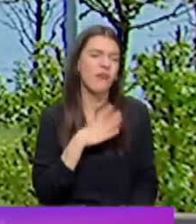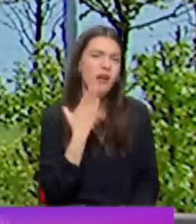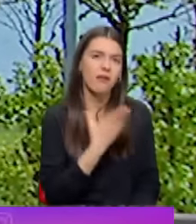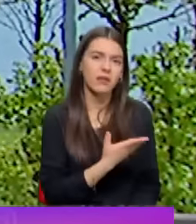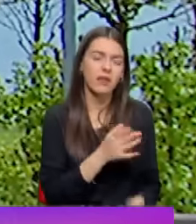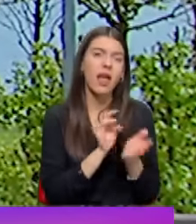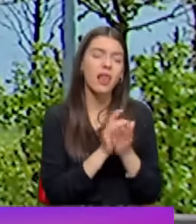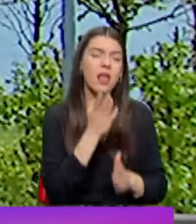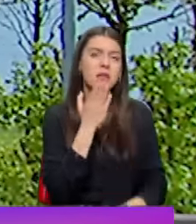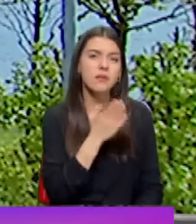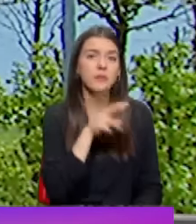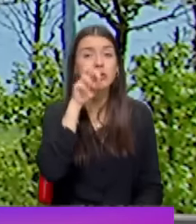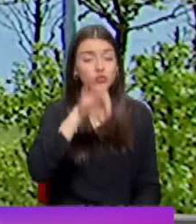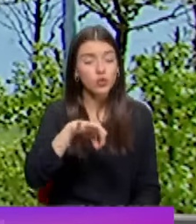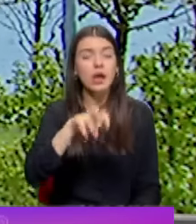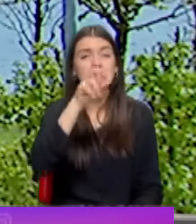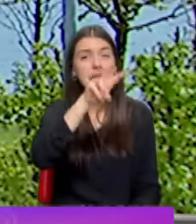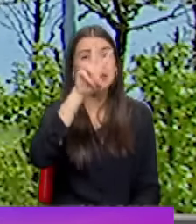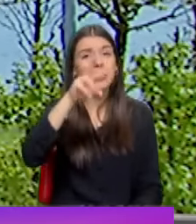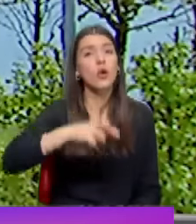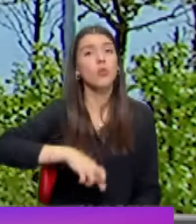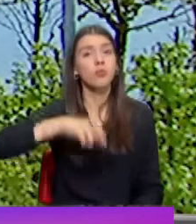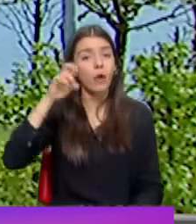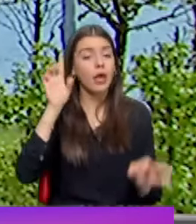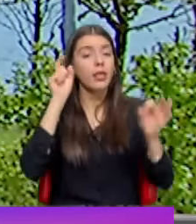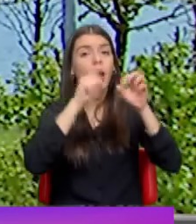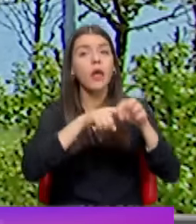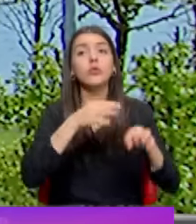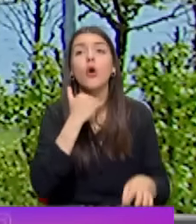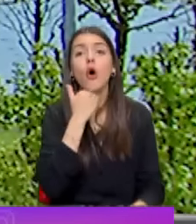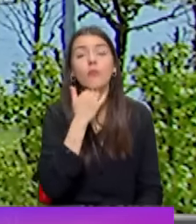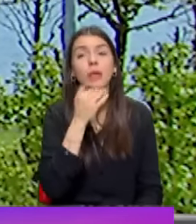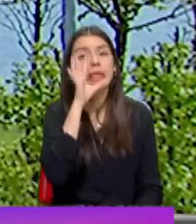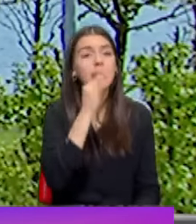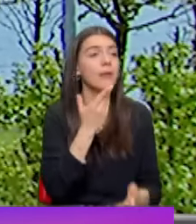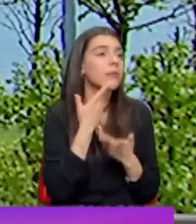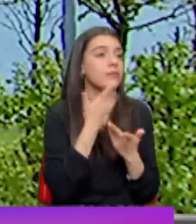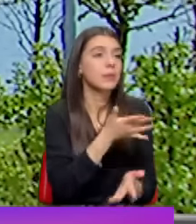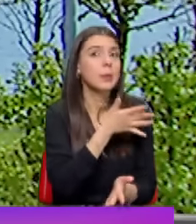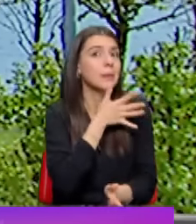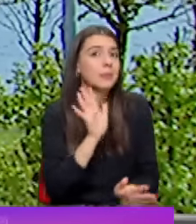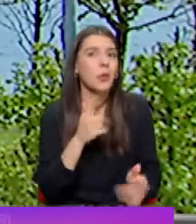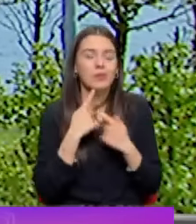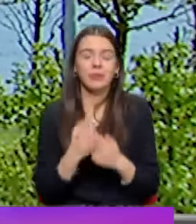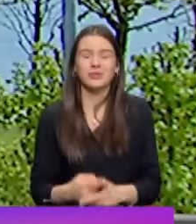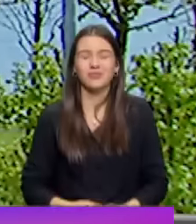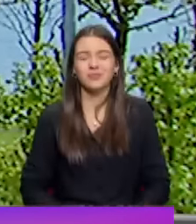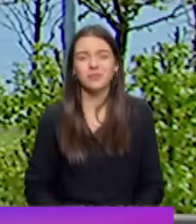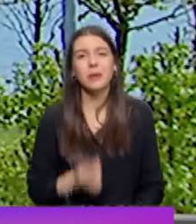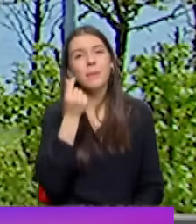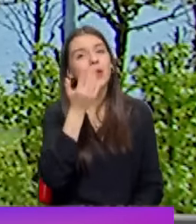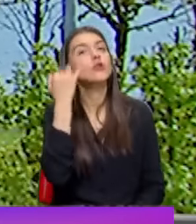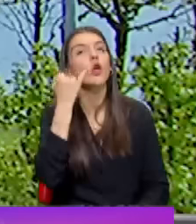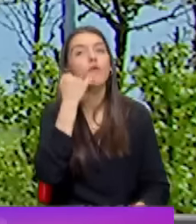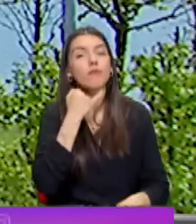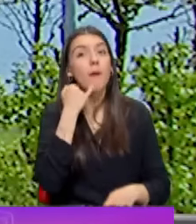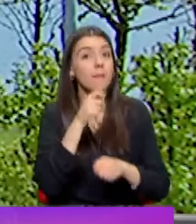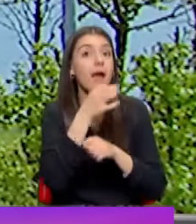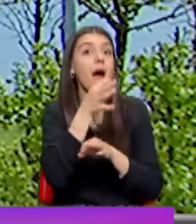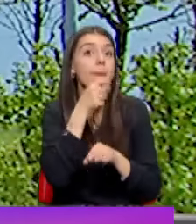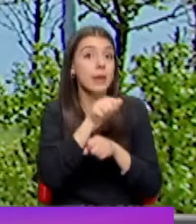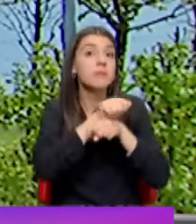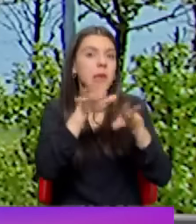anda 82 puanla atanamıyor. Kime demeliyim bilmiyorum demiş. Az evvel bir torpil skandalı haberi